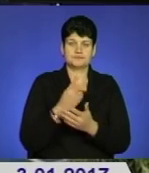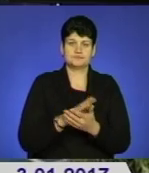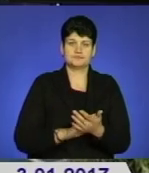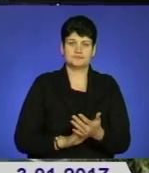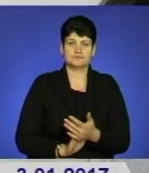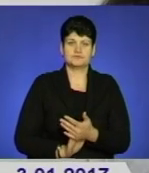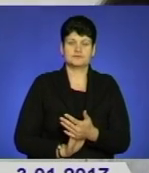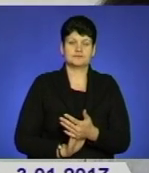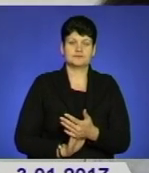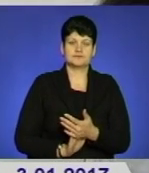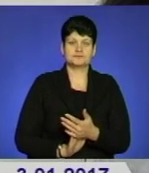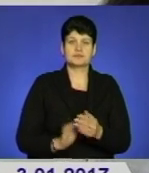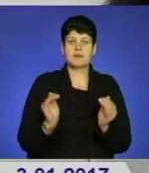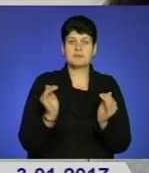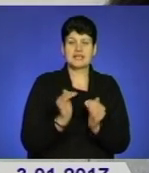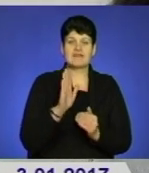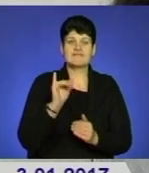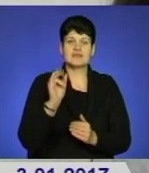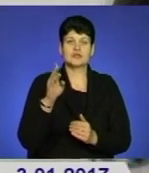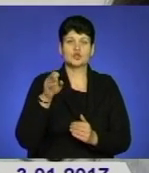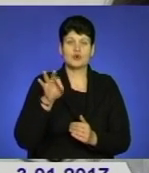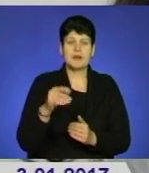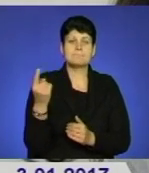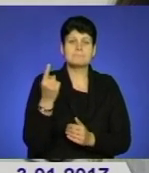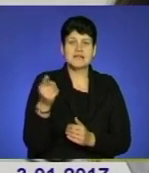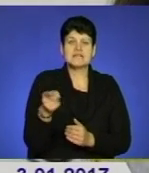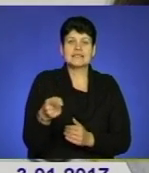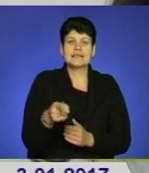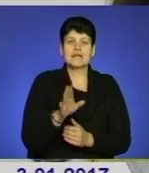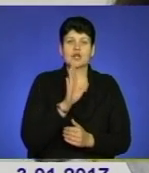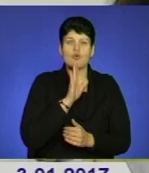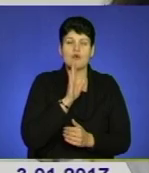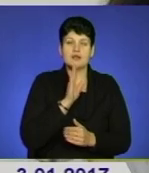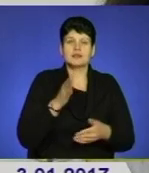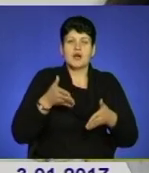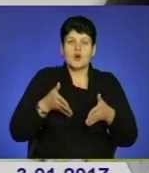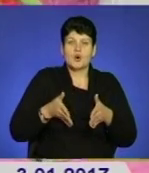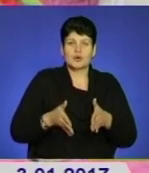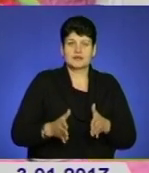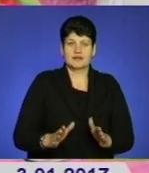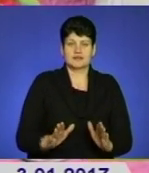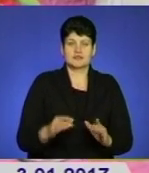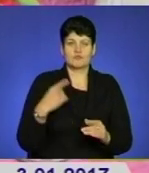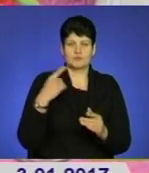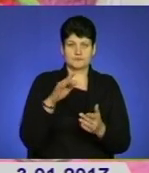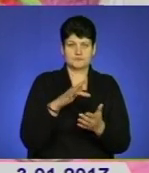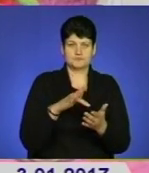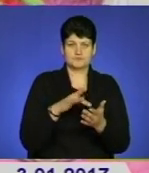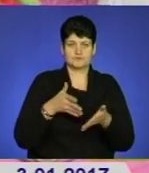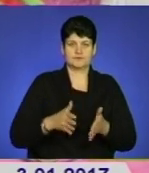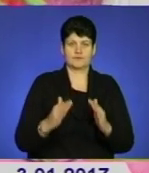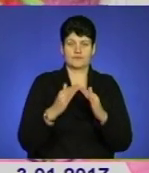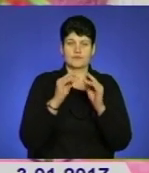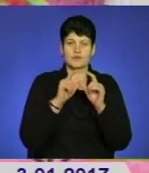група. Маленька Вікторія – перша тернополянка, яка цьогоріч з'явилася на світ в обласному перинатальному центрі.